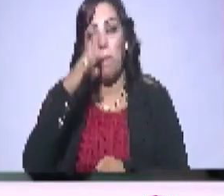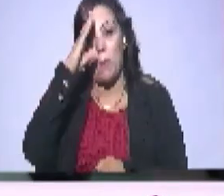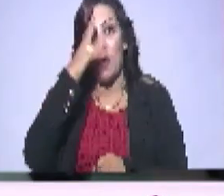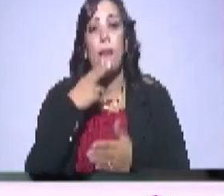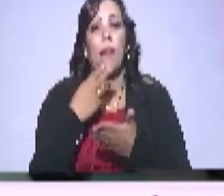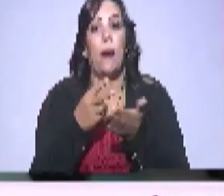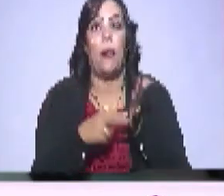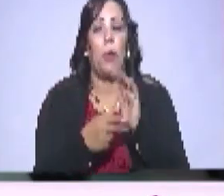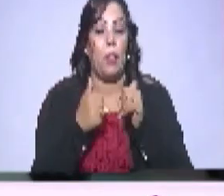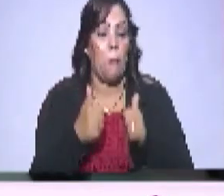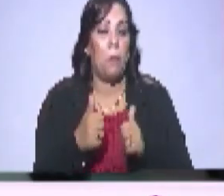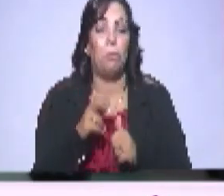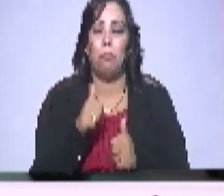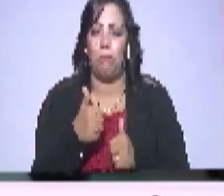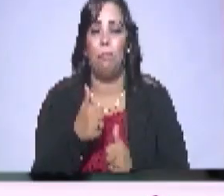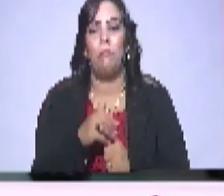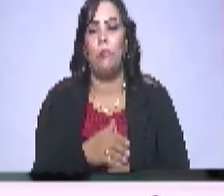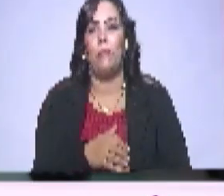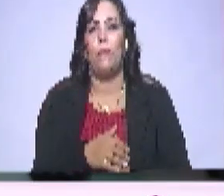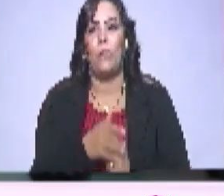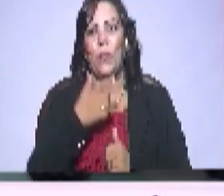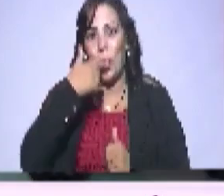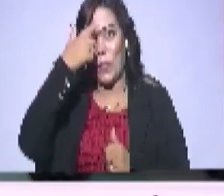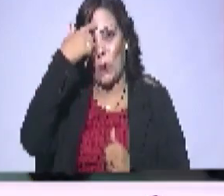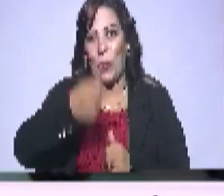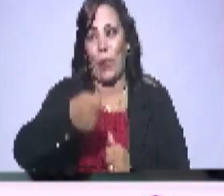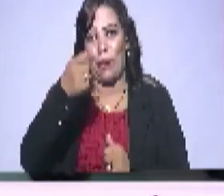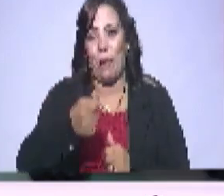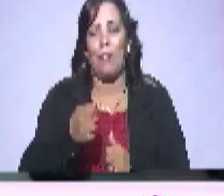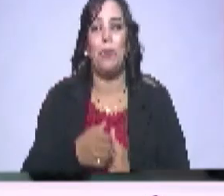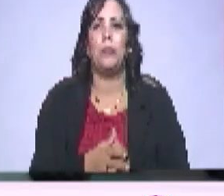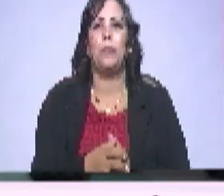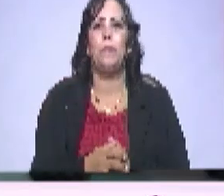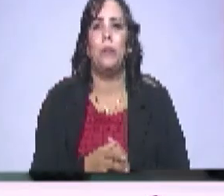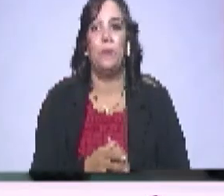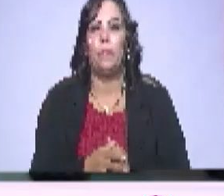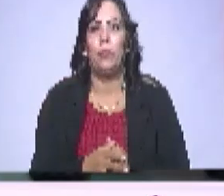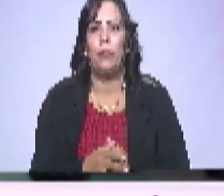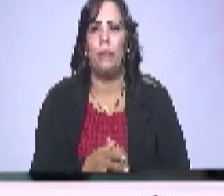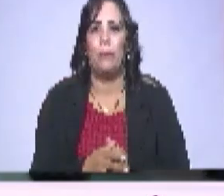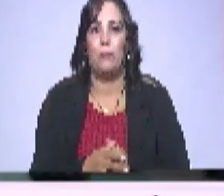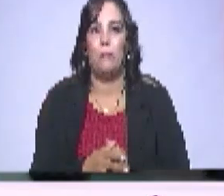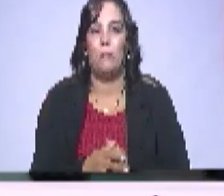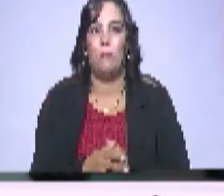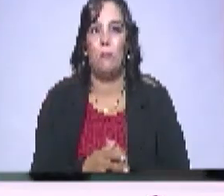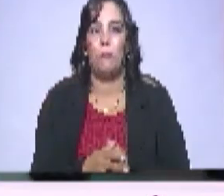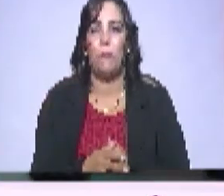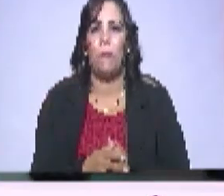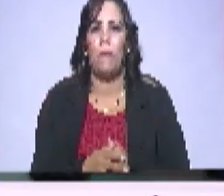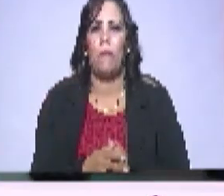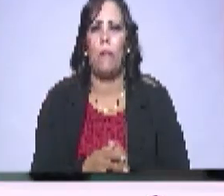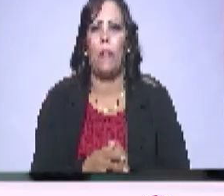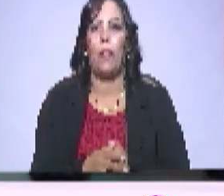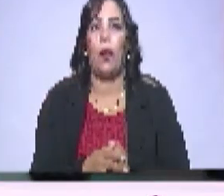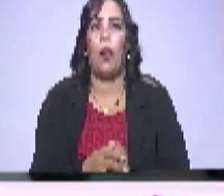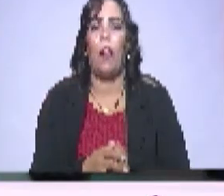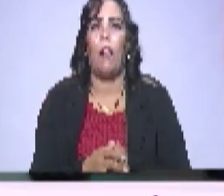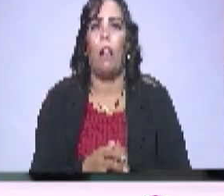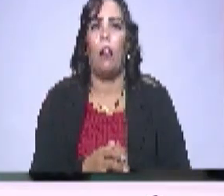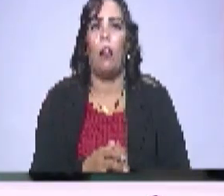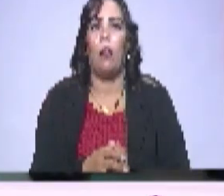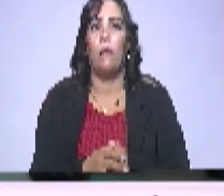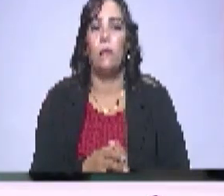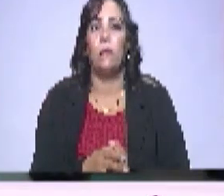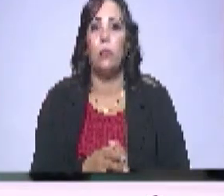أهلا بحضرتك، إيه الأخبار؟ كل سنة وأنت طيبة. الله يخليك، كل سنة وأنت طيبة حبيبتي. وحضرتك طيبة. ونشوفك بخير. أنا سمك القرش ده ألاقيه